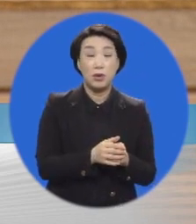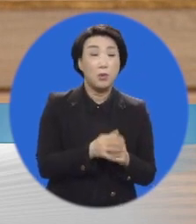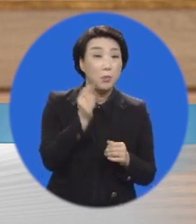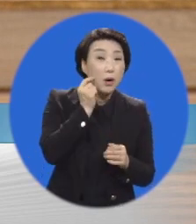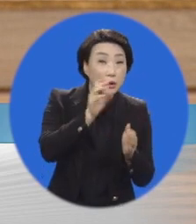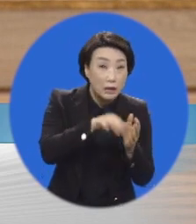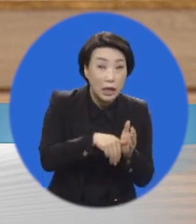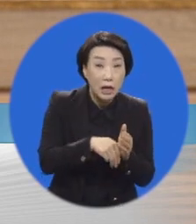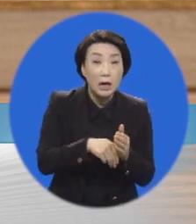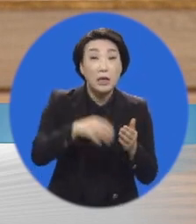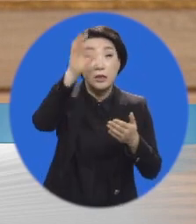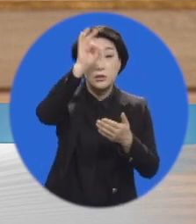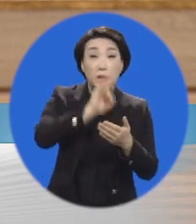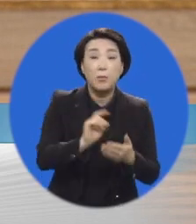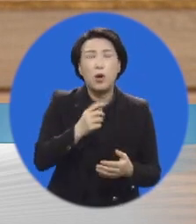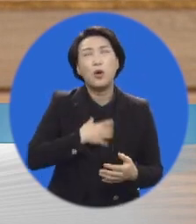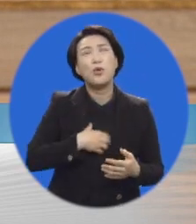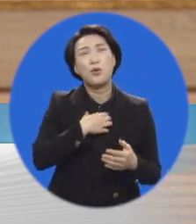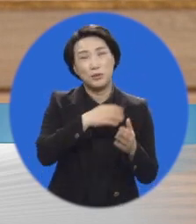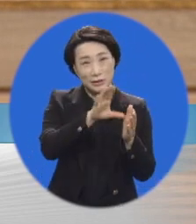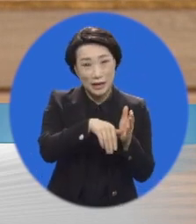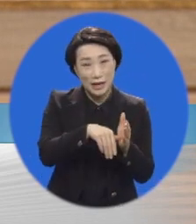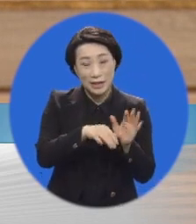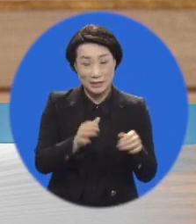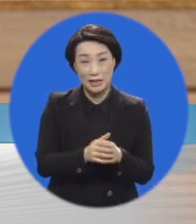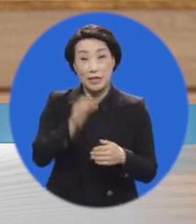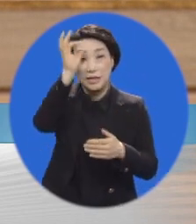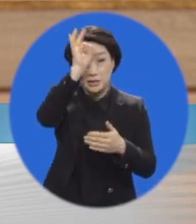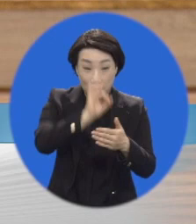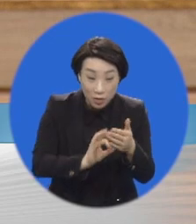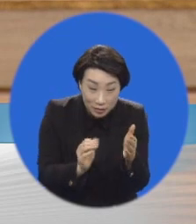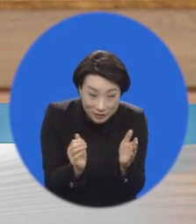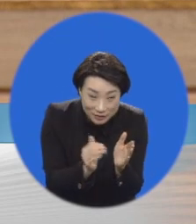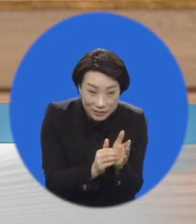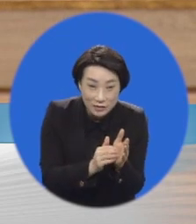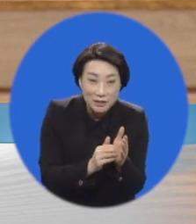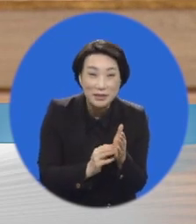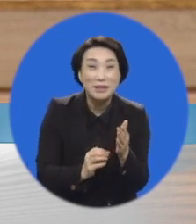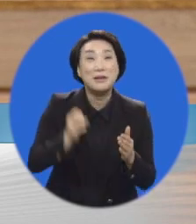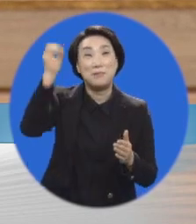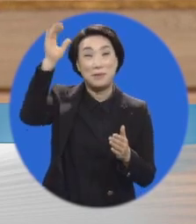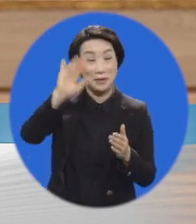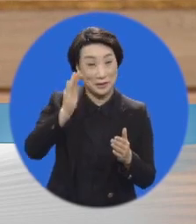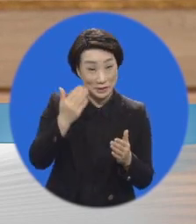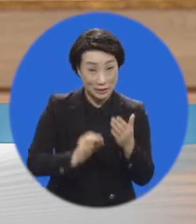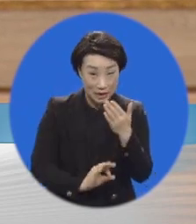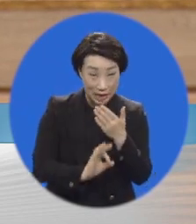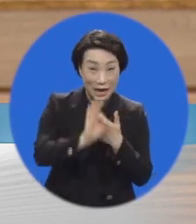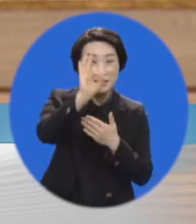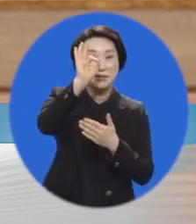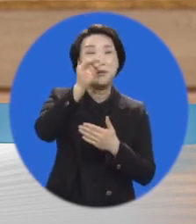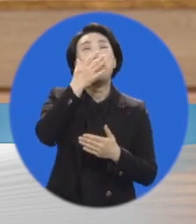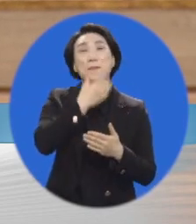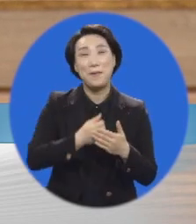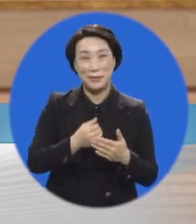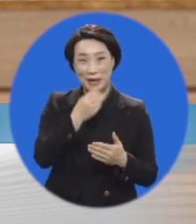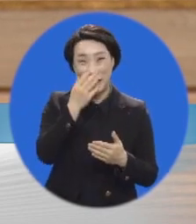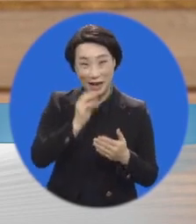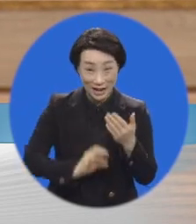저녁은 괴로운 때인데 저녁이 지나가면 빛된 아침이 축복의